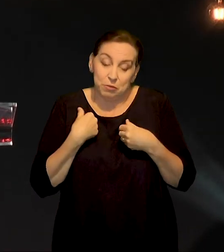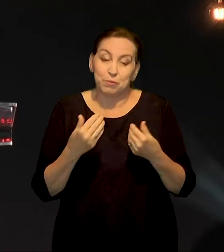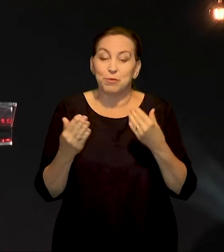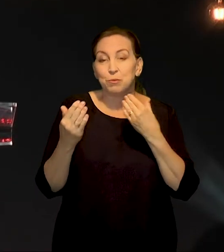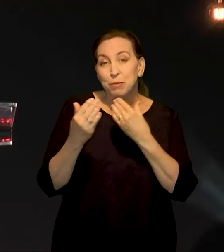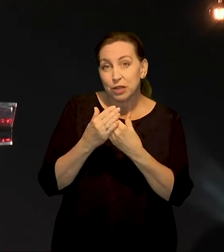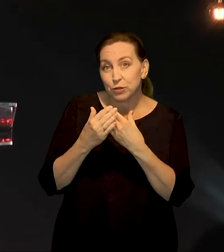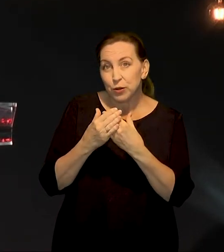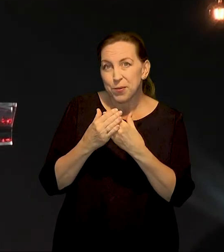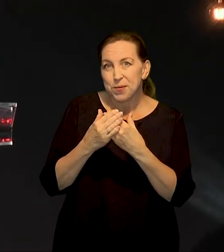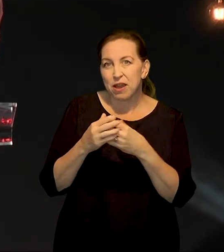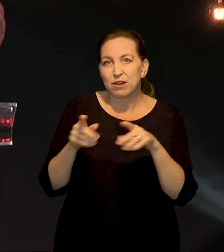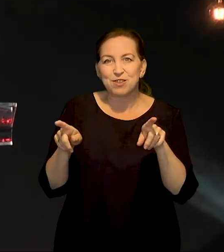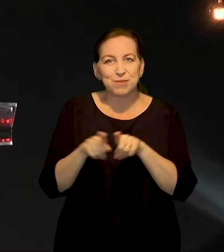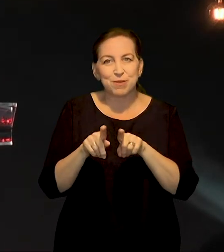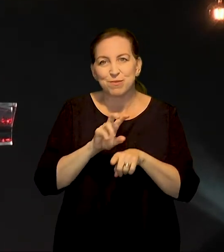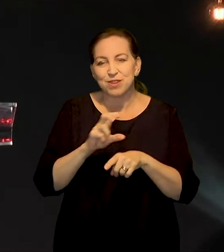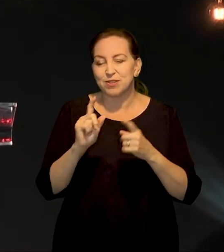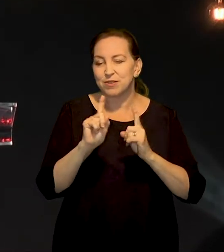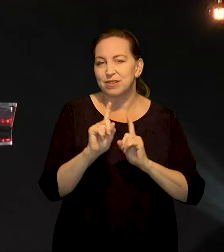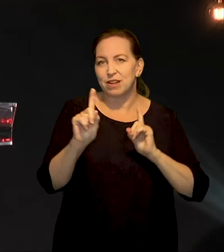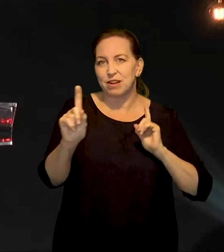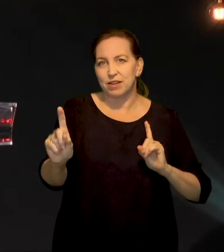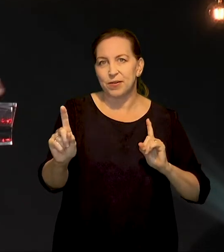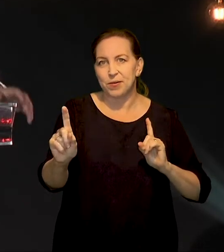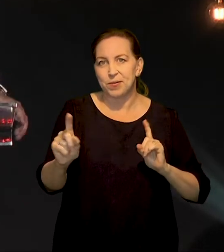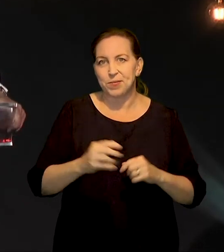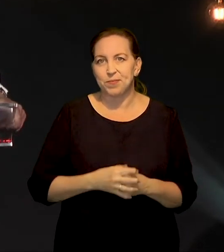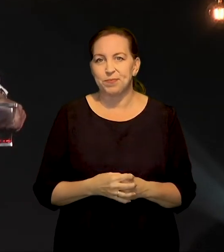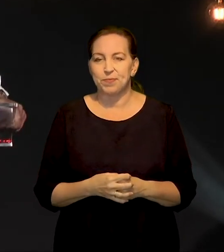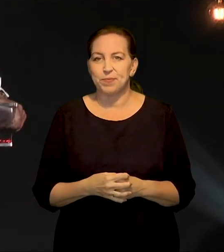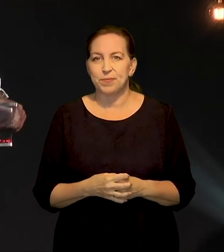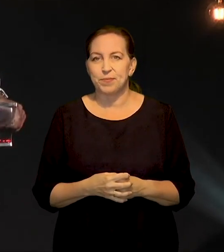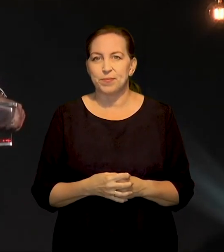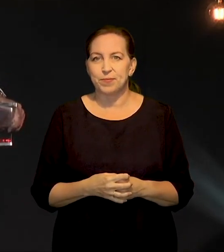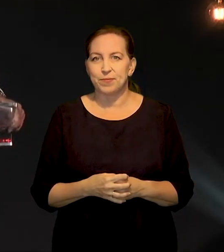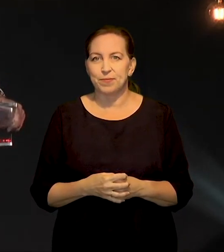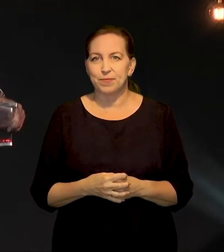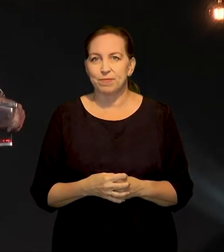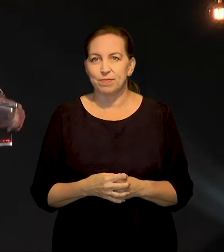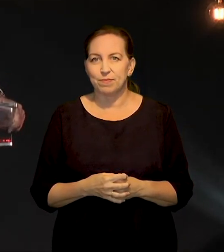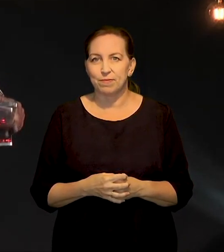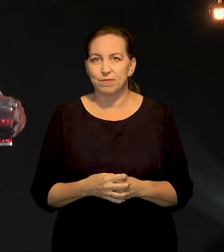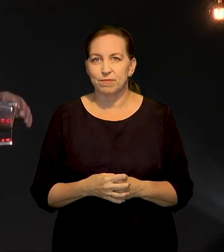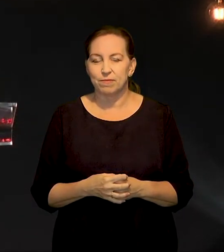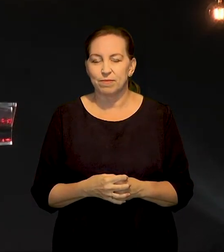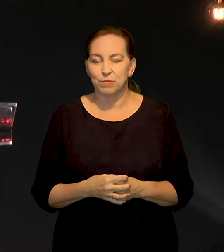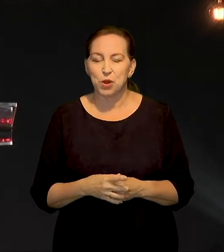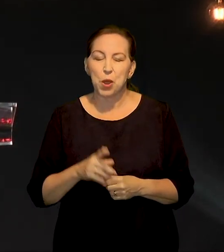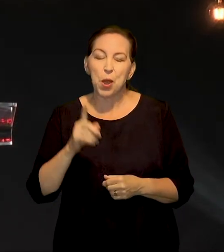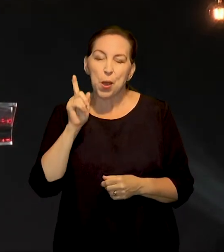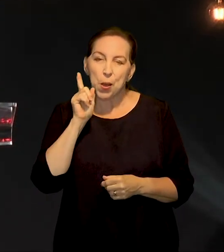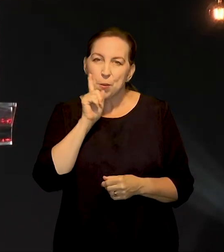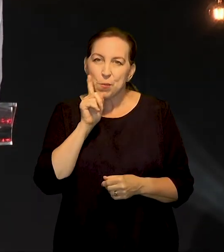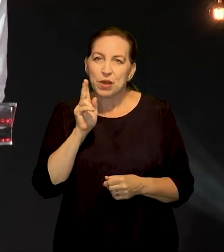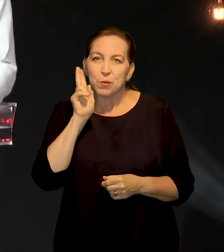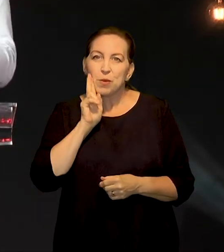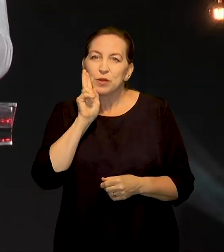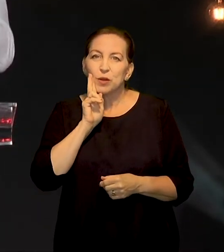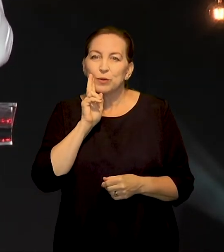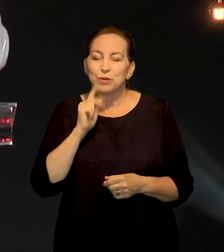Możemy być tak zapracowani dla gospodarza winnicy. Możemy nawet wiedzieć, jak działać i co dokładnie mamy robić. Ale